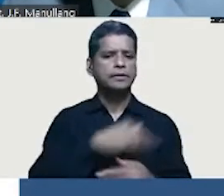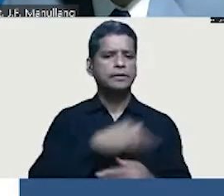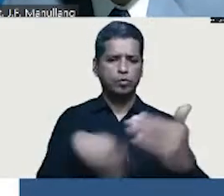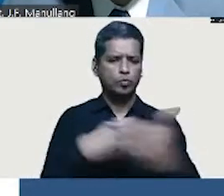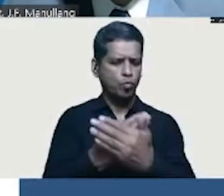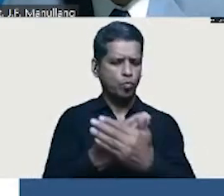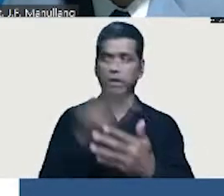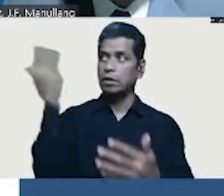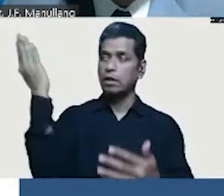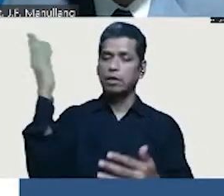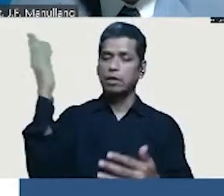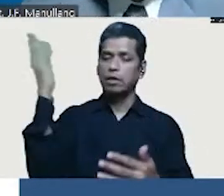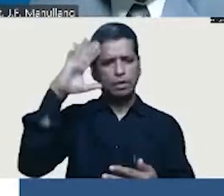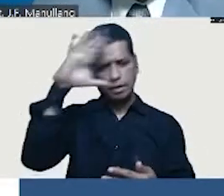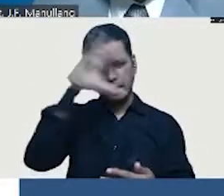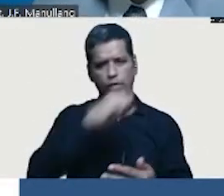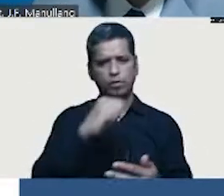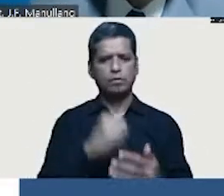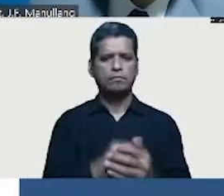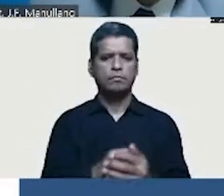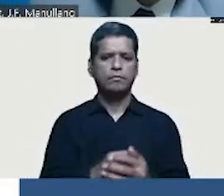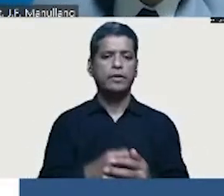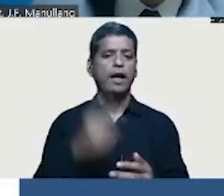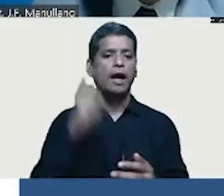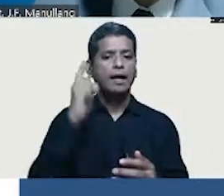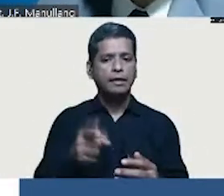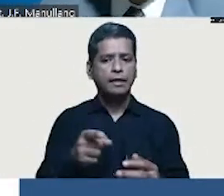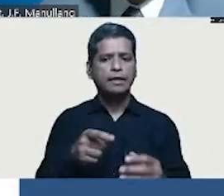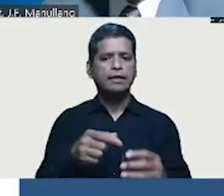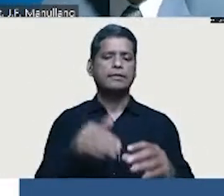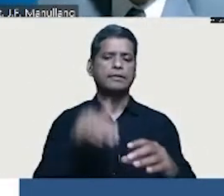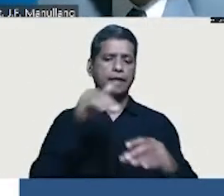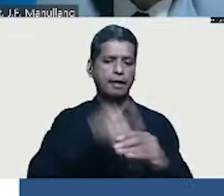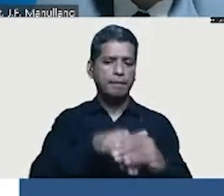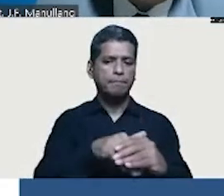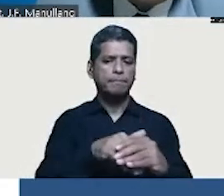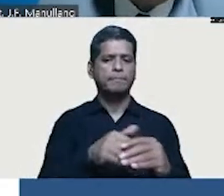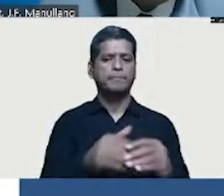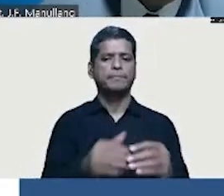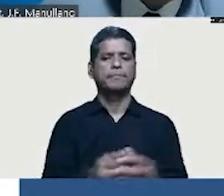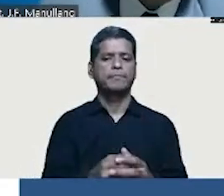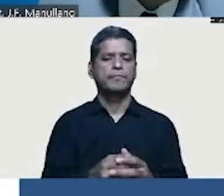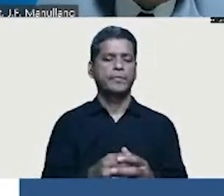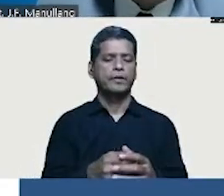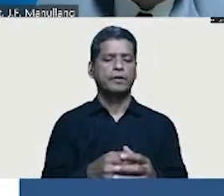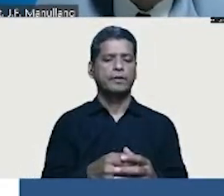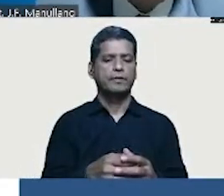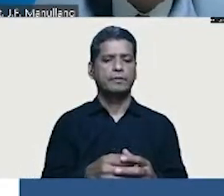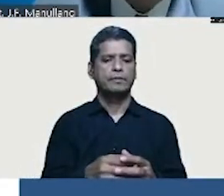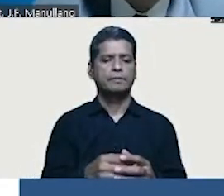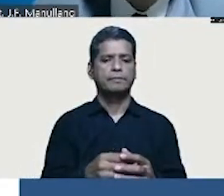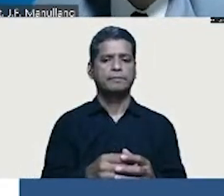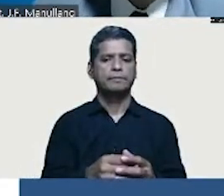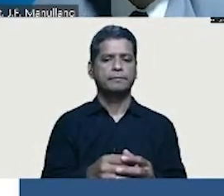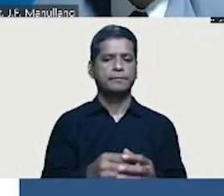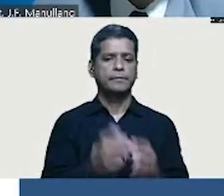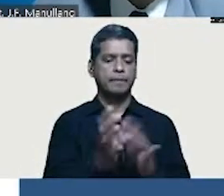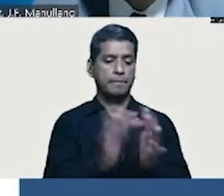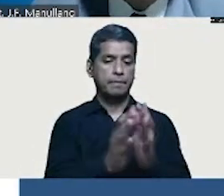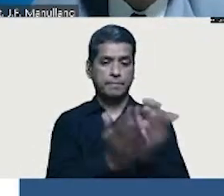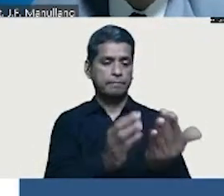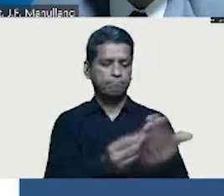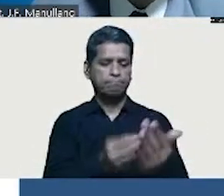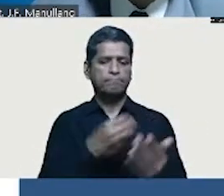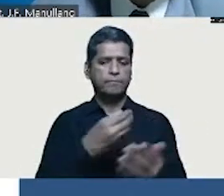sudah tahu karena semuanya ada dalam kendalinya semua ada pada pengetahuannya ke-22 dialah yang